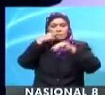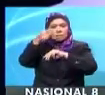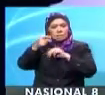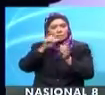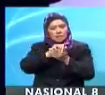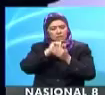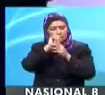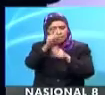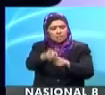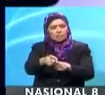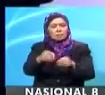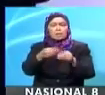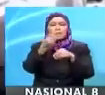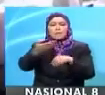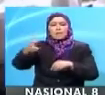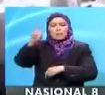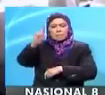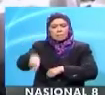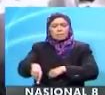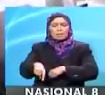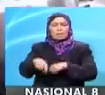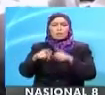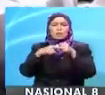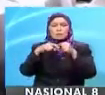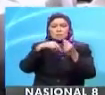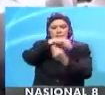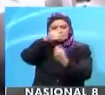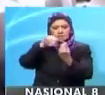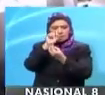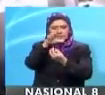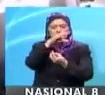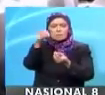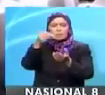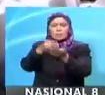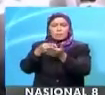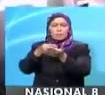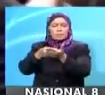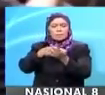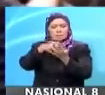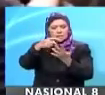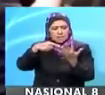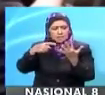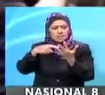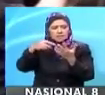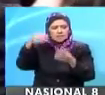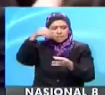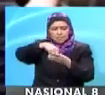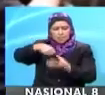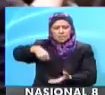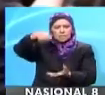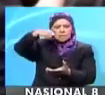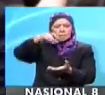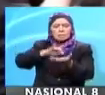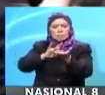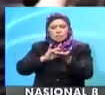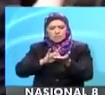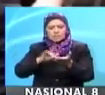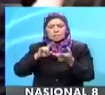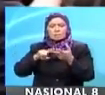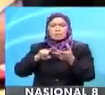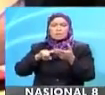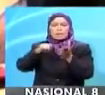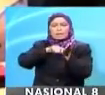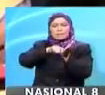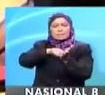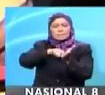bentuk barangan keperluan haji dan wang tunai. Antara barangan yang diberi termasuk beg, ubat-ubatan dan kad SIM